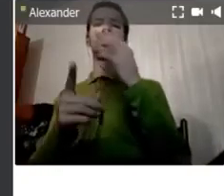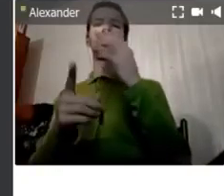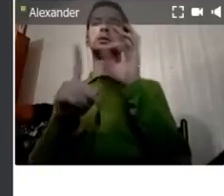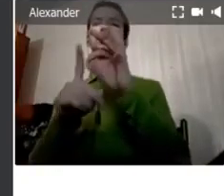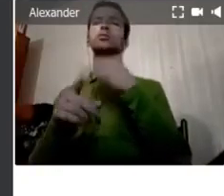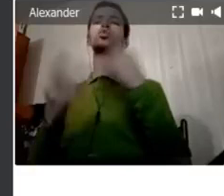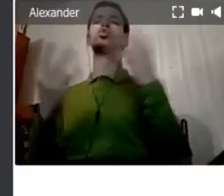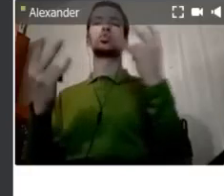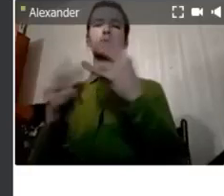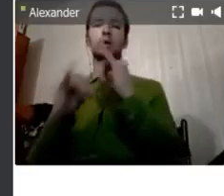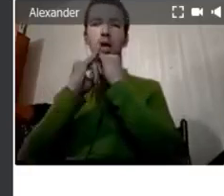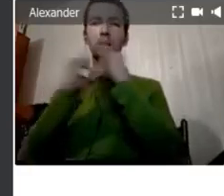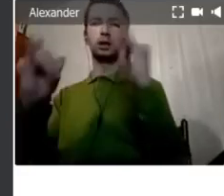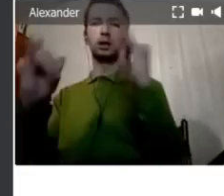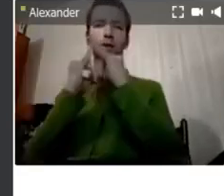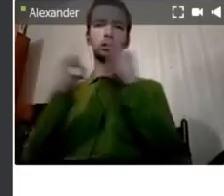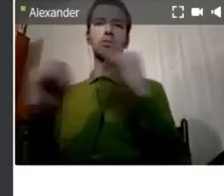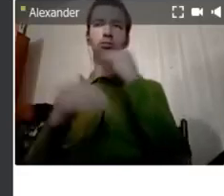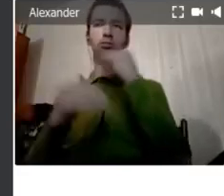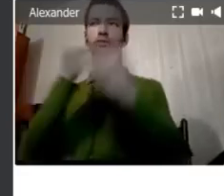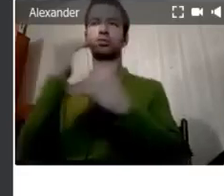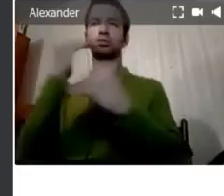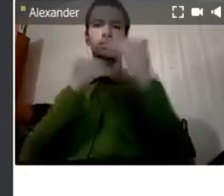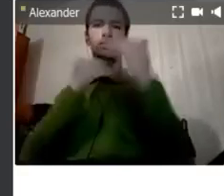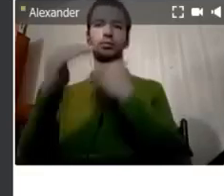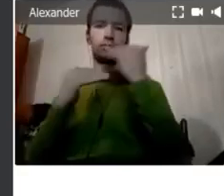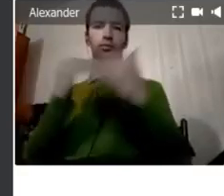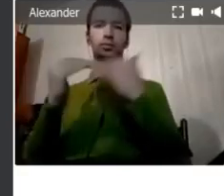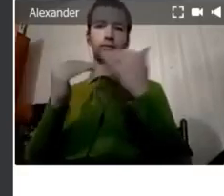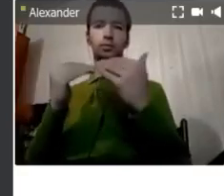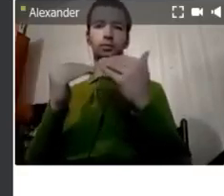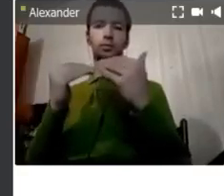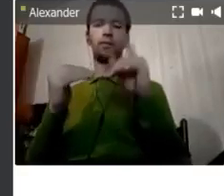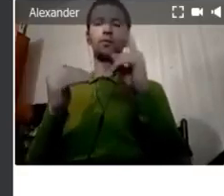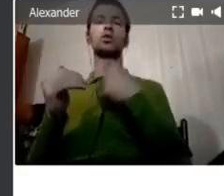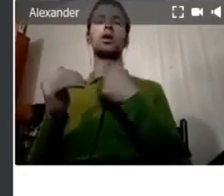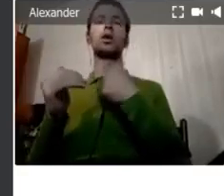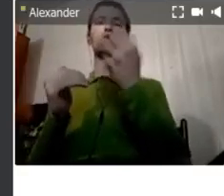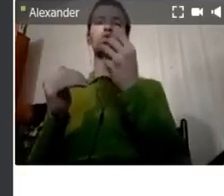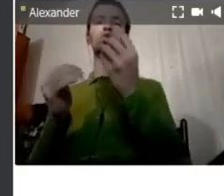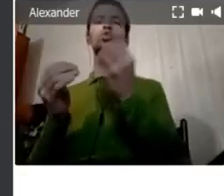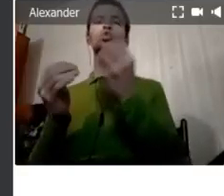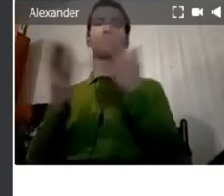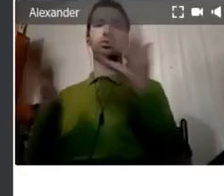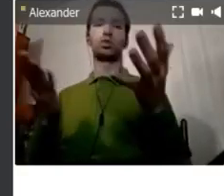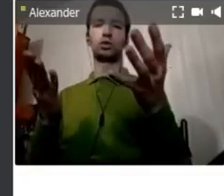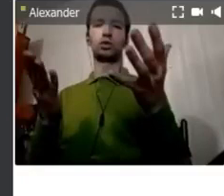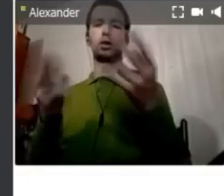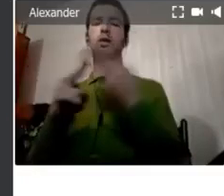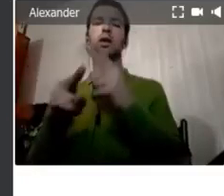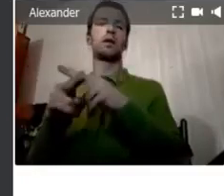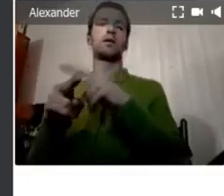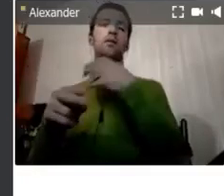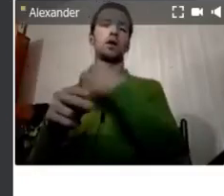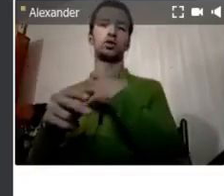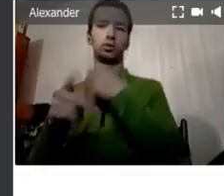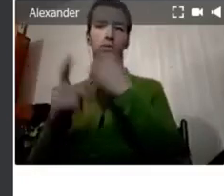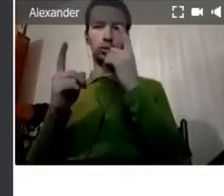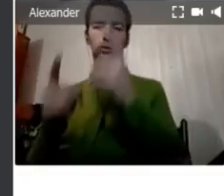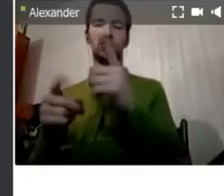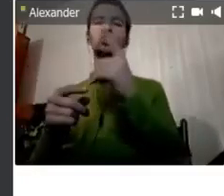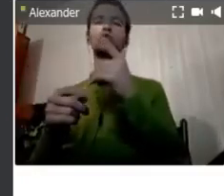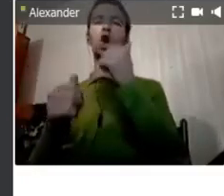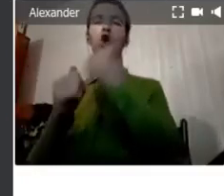простой пример, который мы считали. Если вы с первого уровня дойдете до 15-го, и важный момент, вот вы